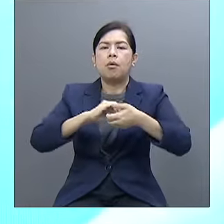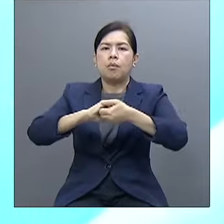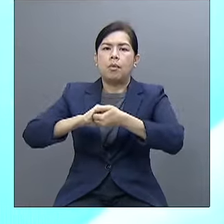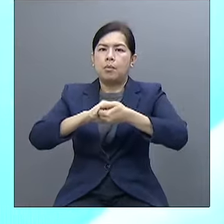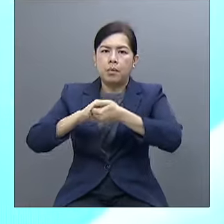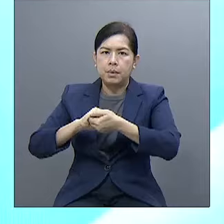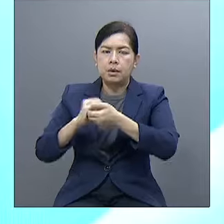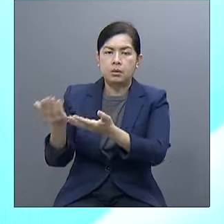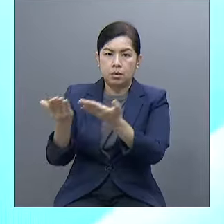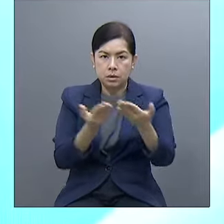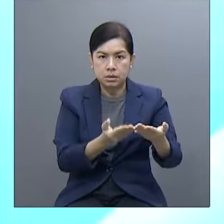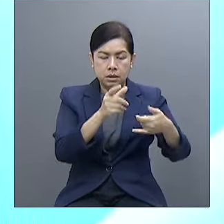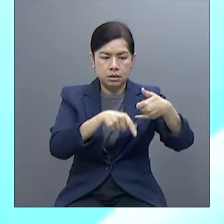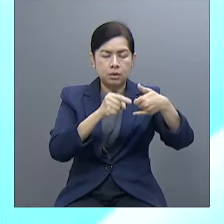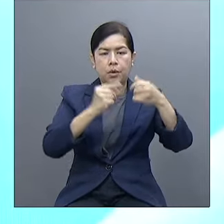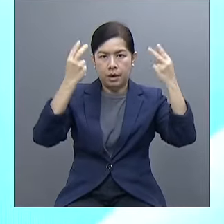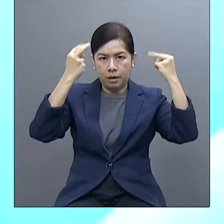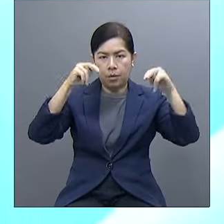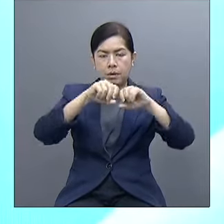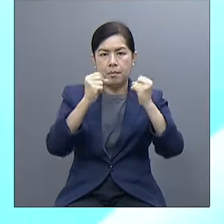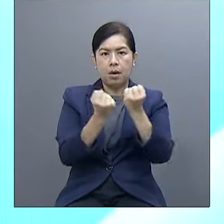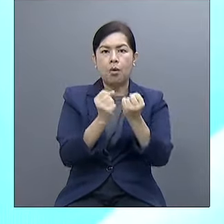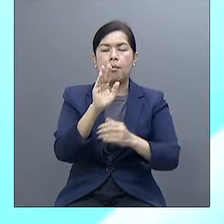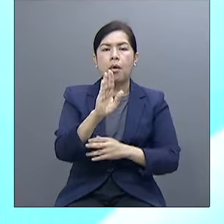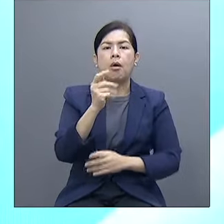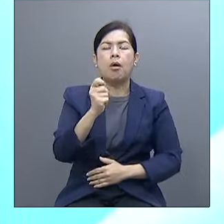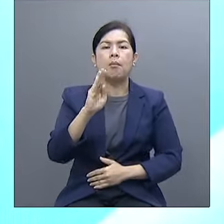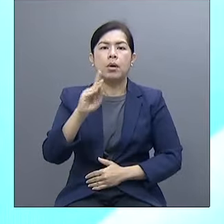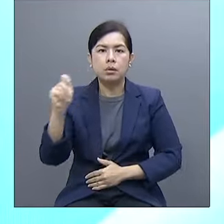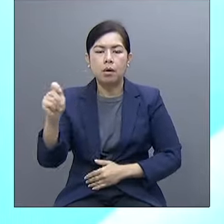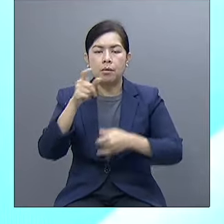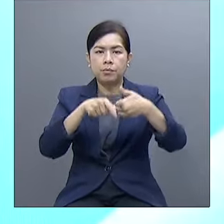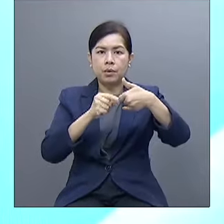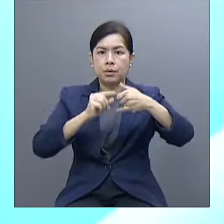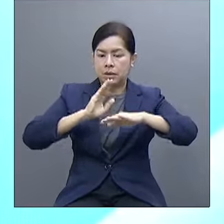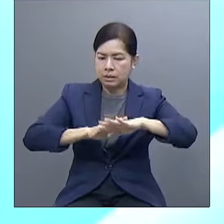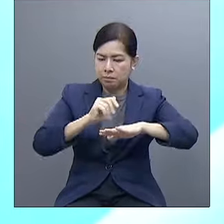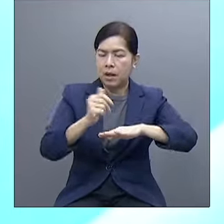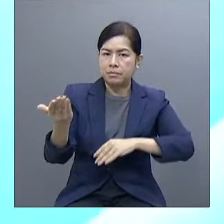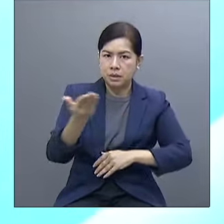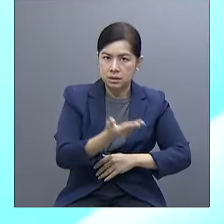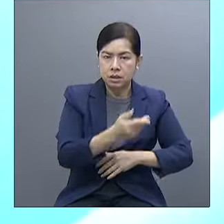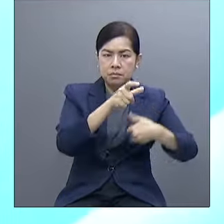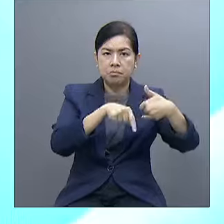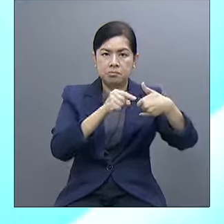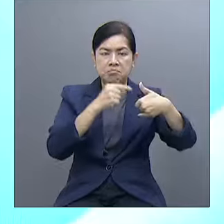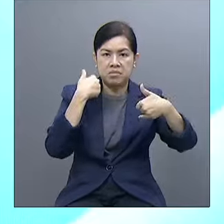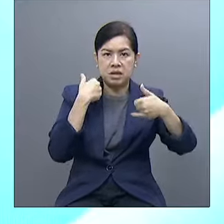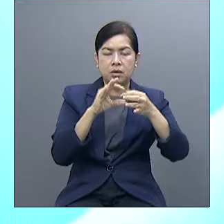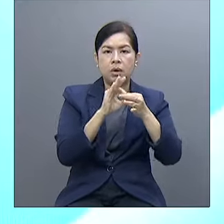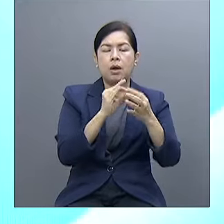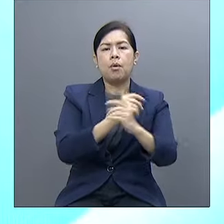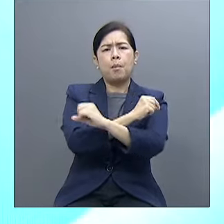มอบต.จากเทศบาลแห่งประเทศไทยแล้วก็เชิญนักวิชาการองค์กรผู้บริโภคเชิญมูลนิธิที่ทำงานเกี่ยวกับเรื่